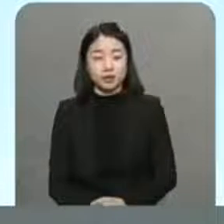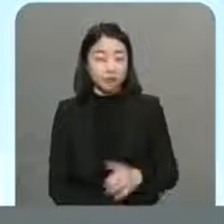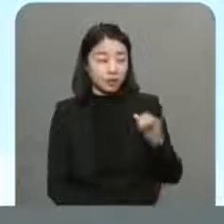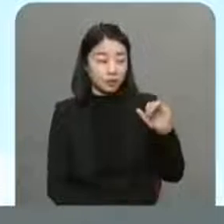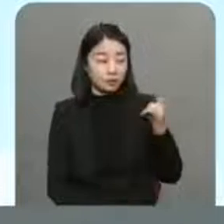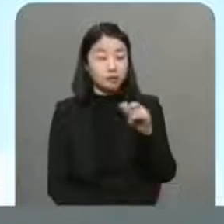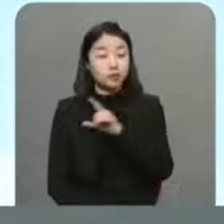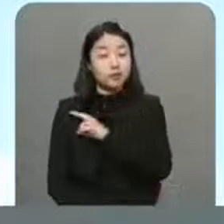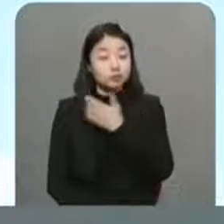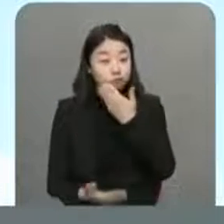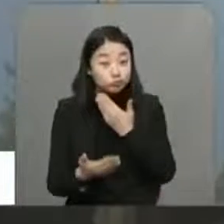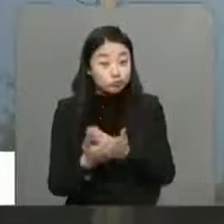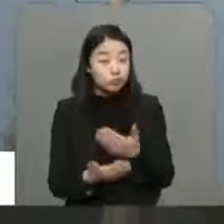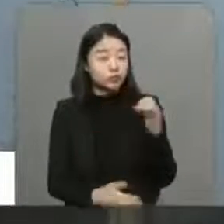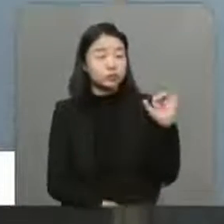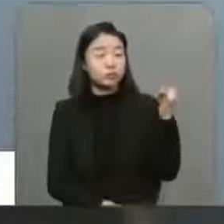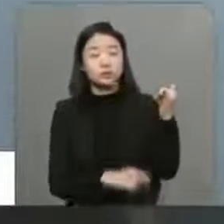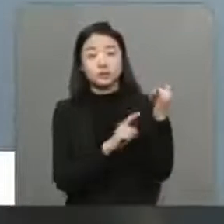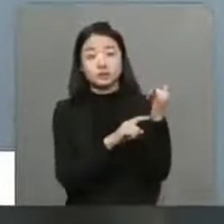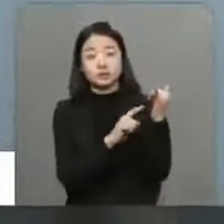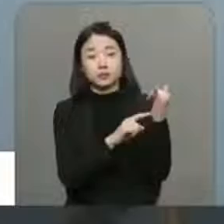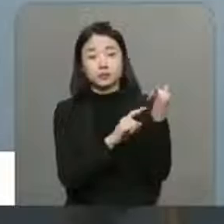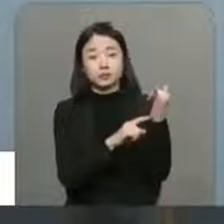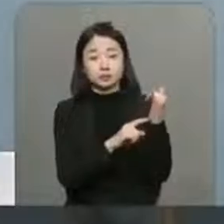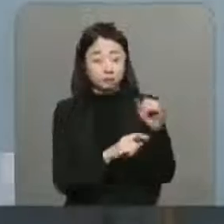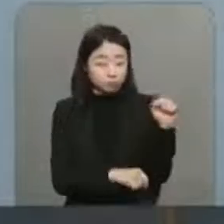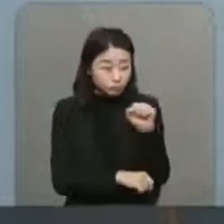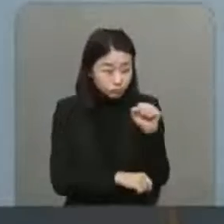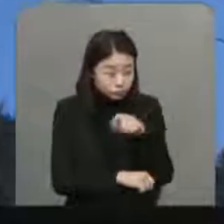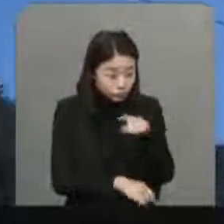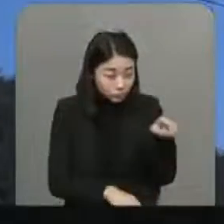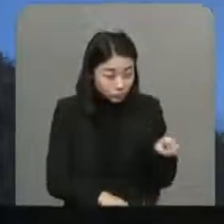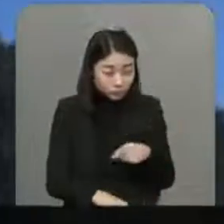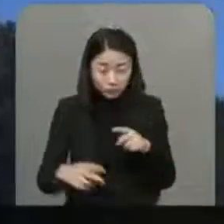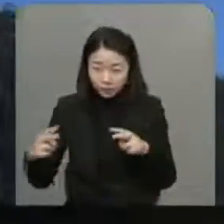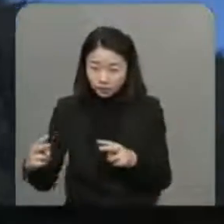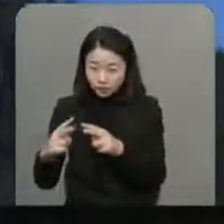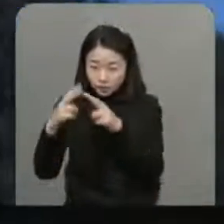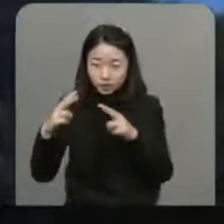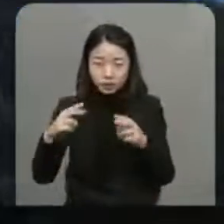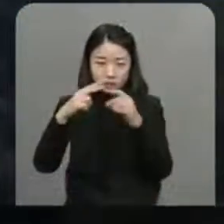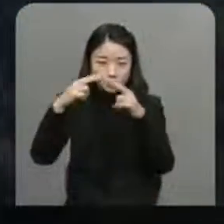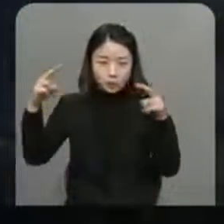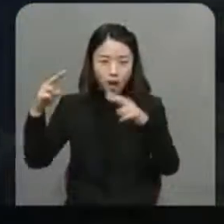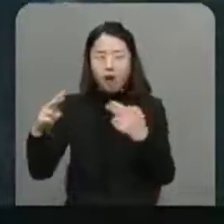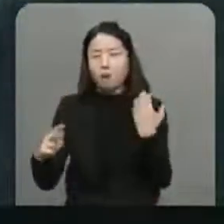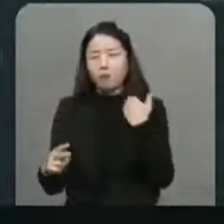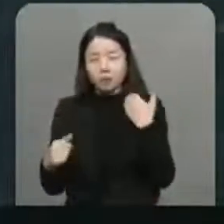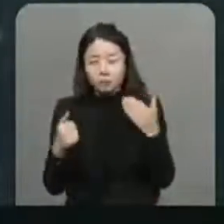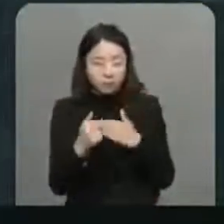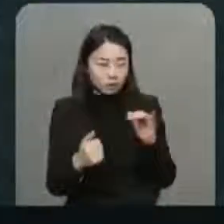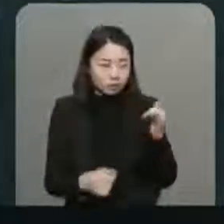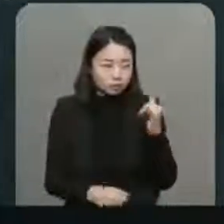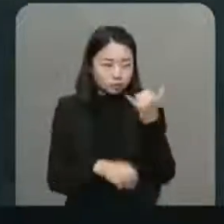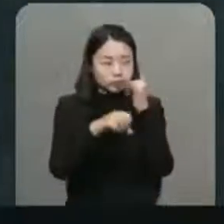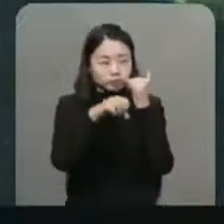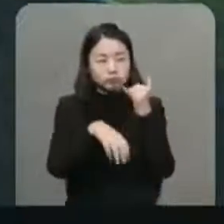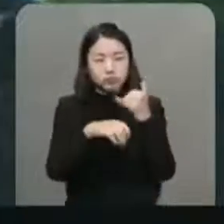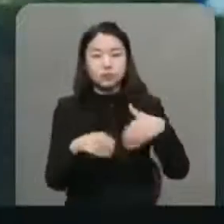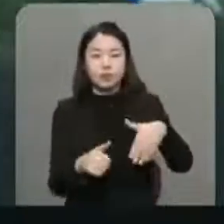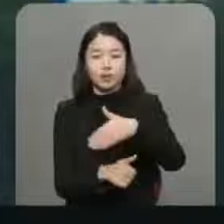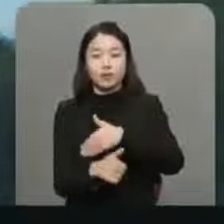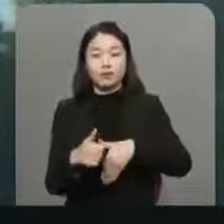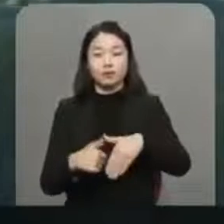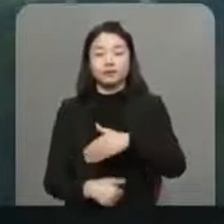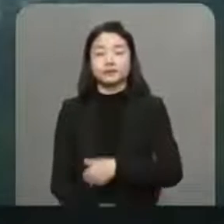중요한 장비가 진화 얘기지만 조종사들은 정확한 장애물 정보를 모른 째 불 속으로 날아 들고 있습니다 kbs